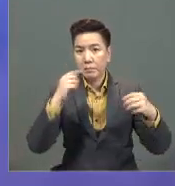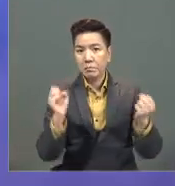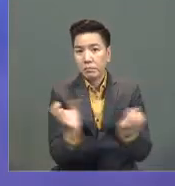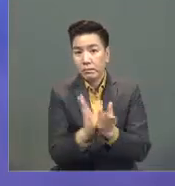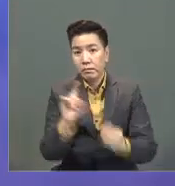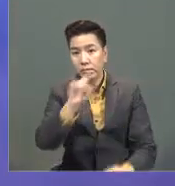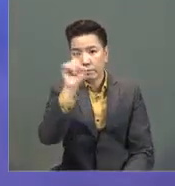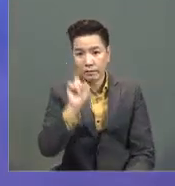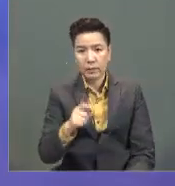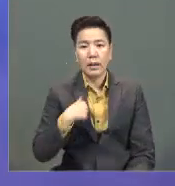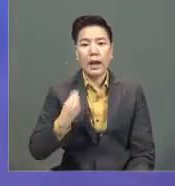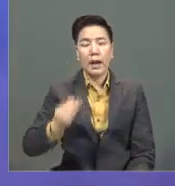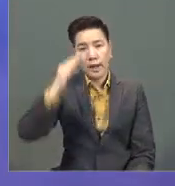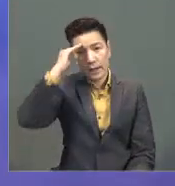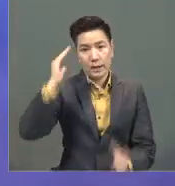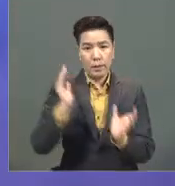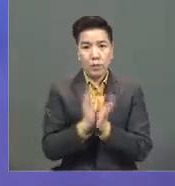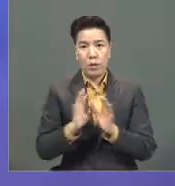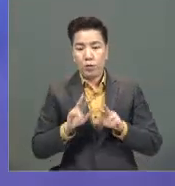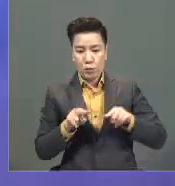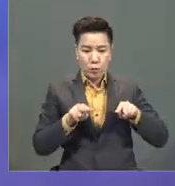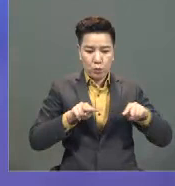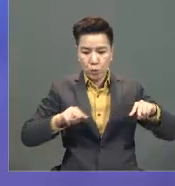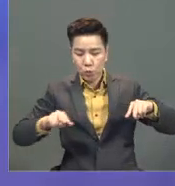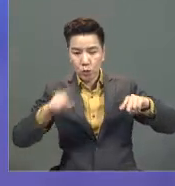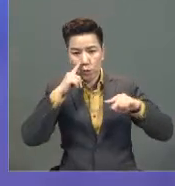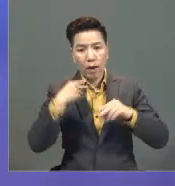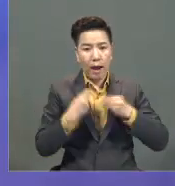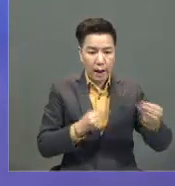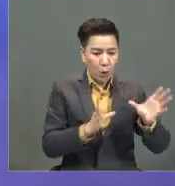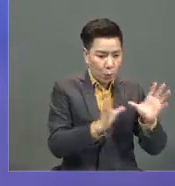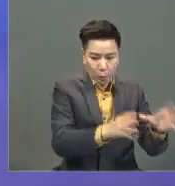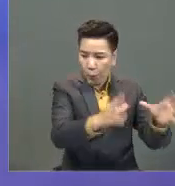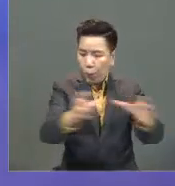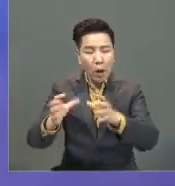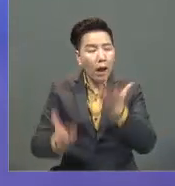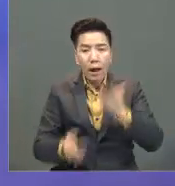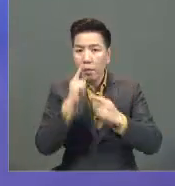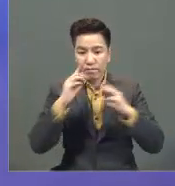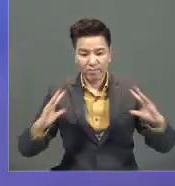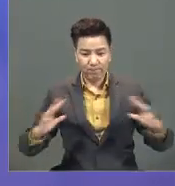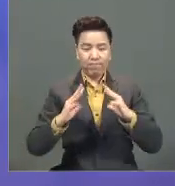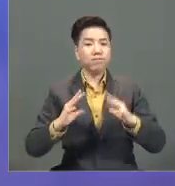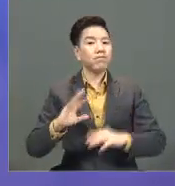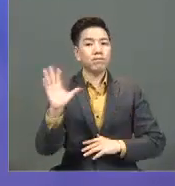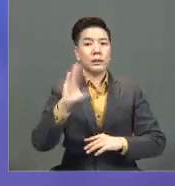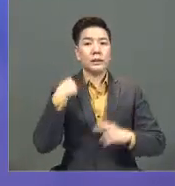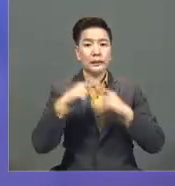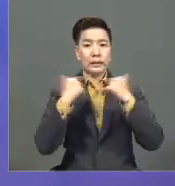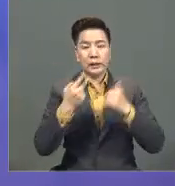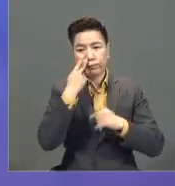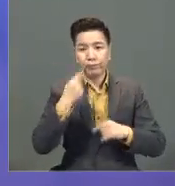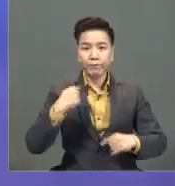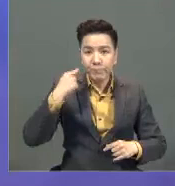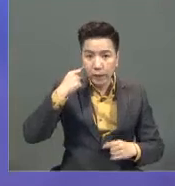ล่าเพราะฉะนั้นก็มีการกำชับให้ตำรวจเนี่ยเข้าไปดูแลความปลอดภัยให้กับทุกๆกลุ่มนะคะไม่ให้มีการเผชิญหน้ากันแล้วก็พร้อมที่จะ